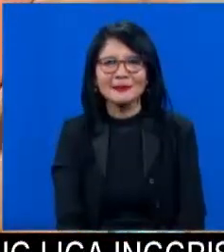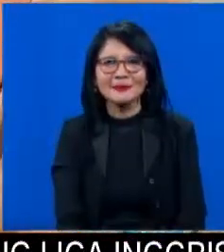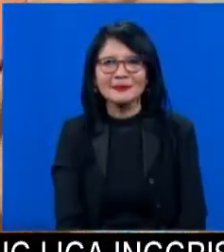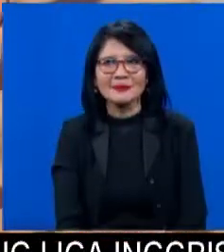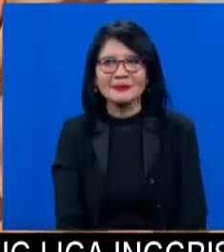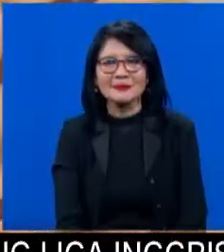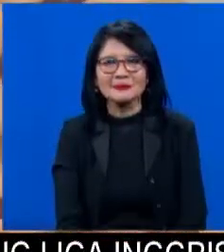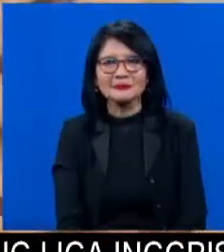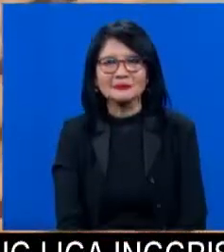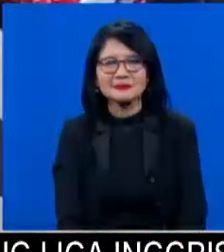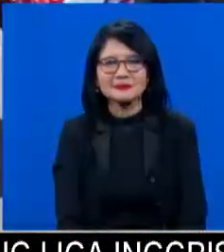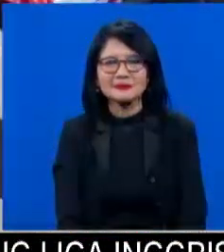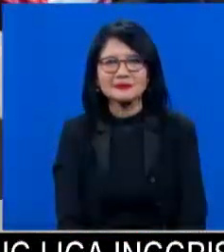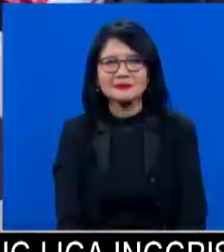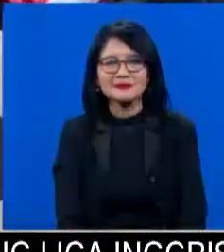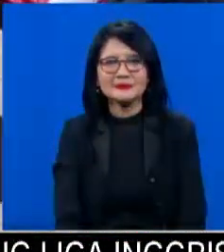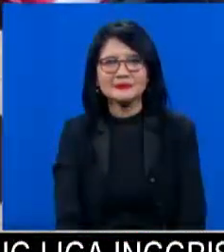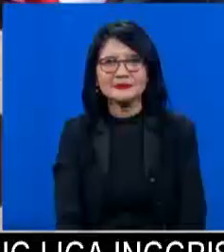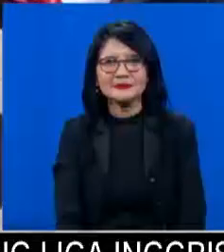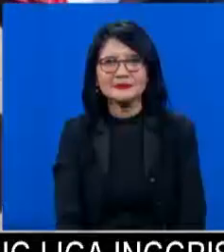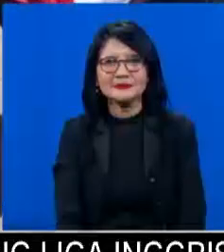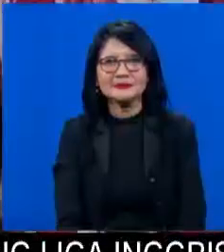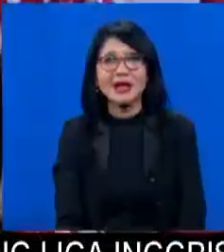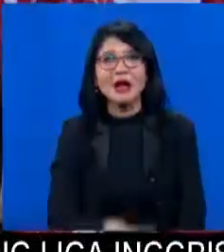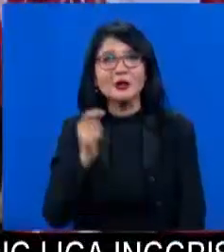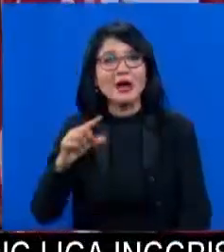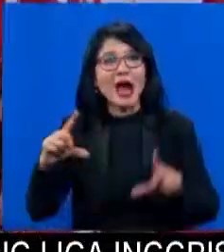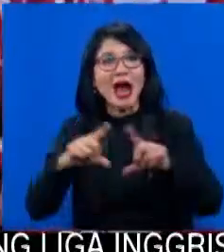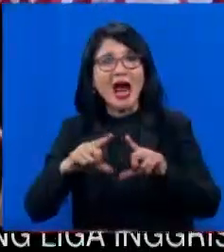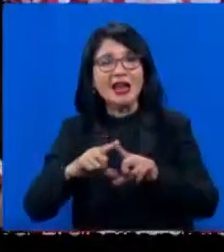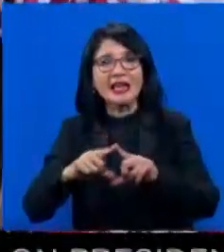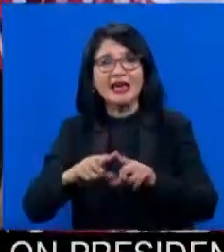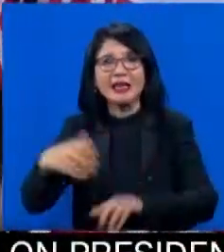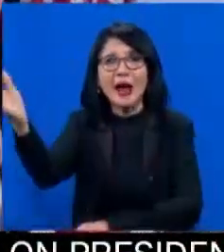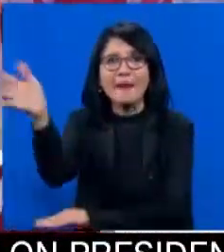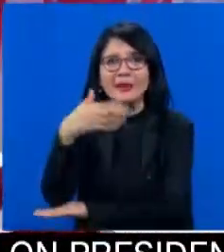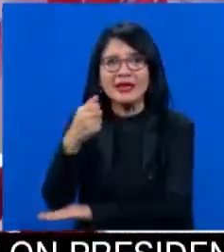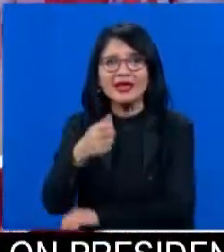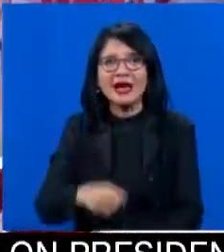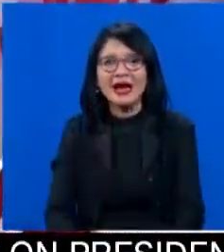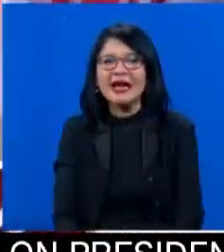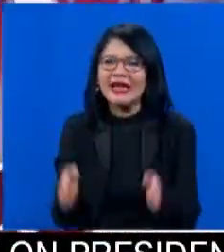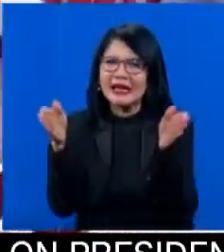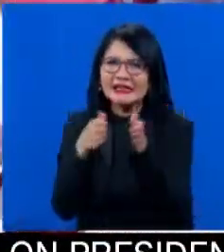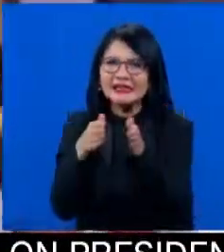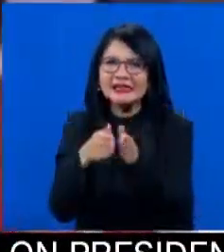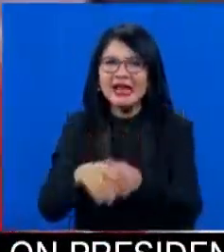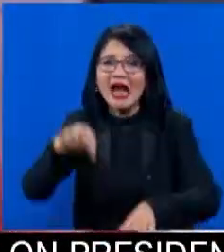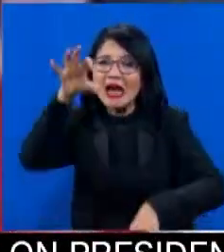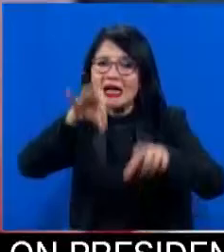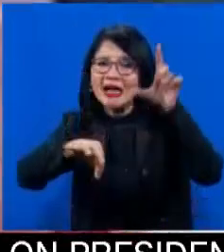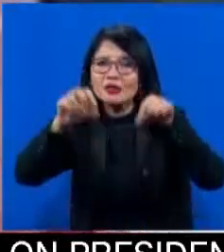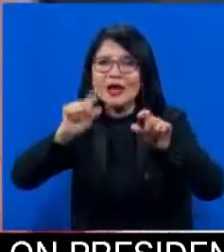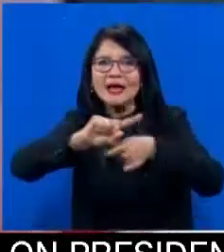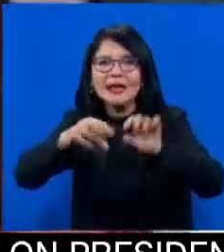mulai ramai aksesoris. Adapun pernak-pernik yang dijual mulai dari bendera merah putih berukuran kecil, gantungan dan pita